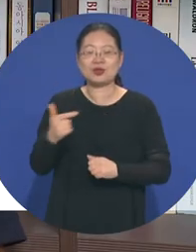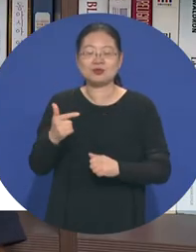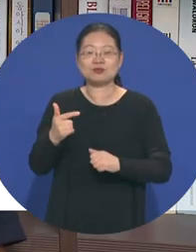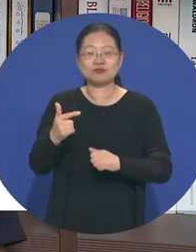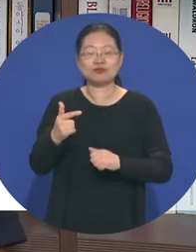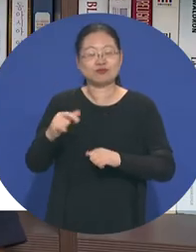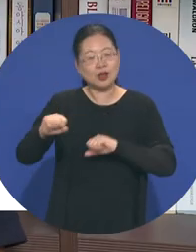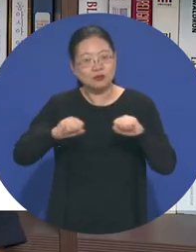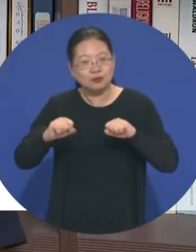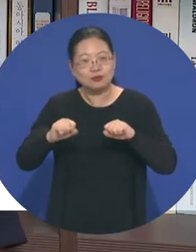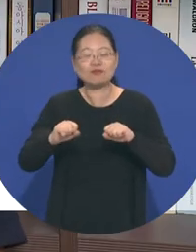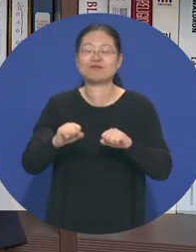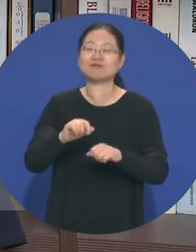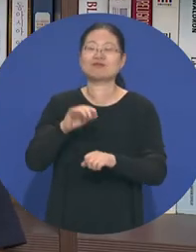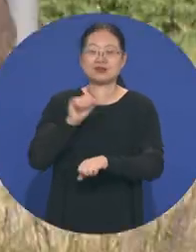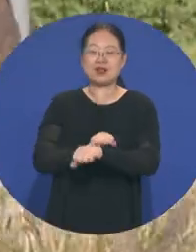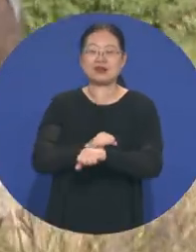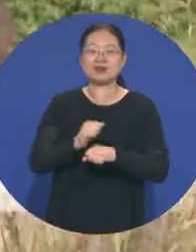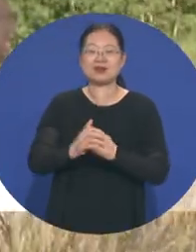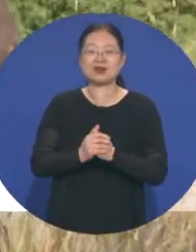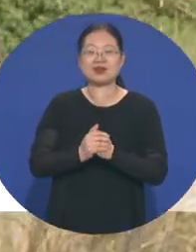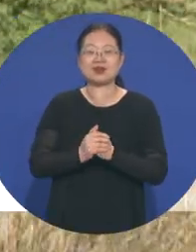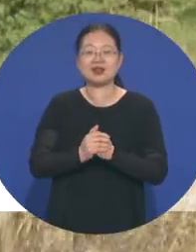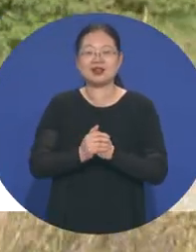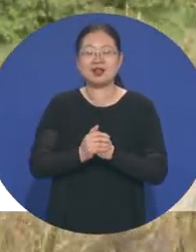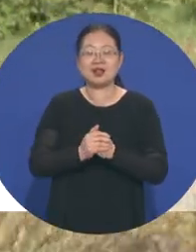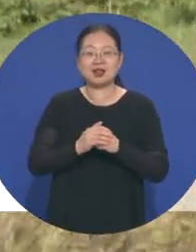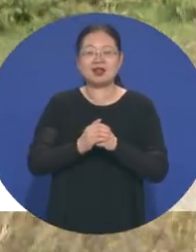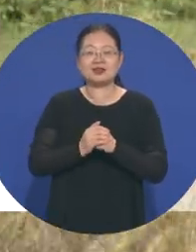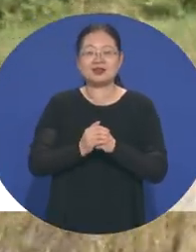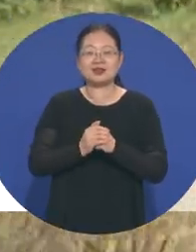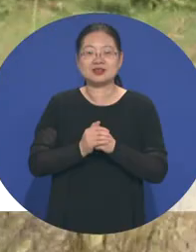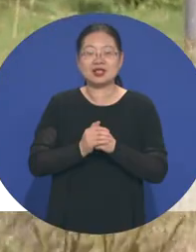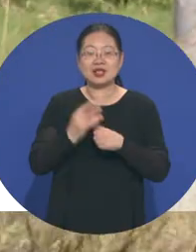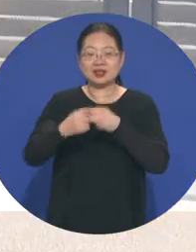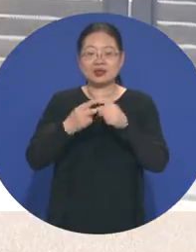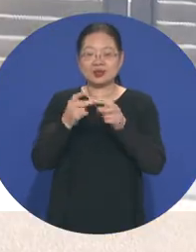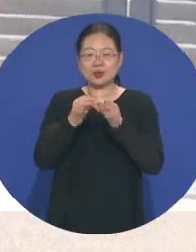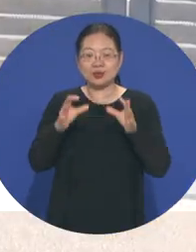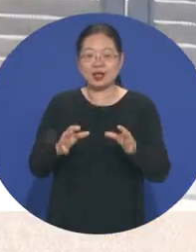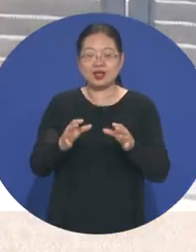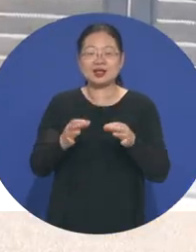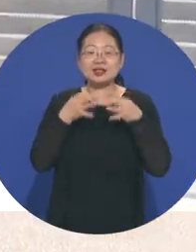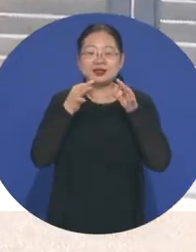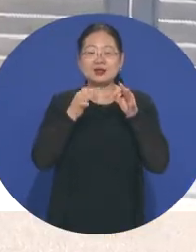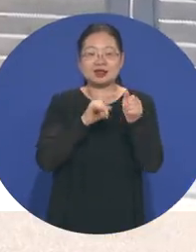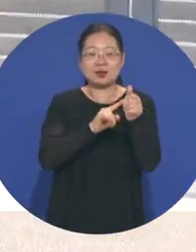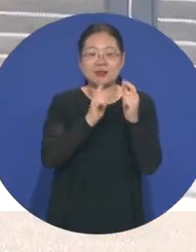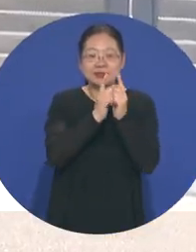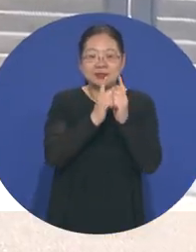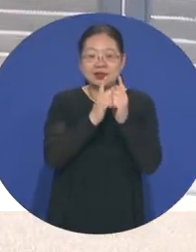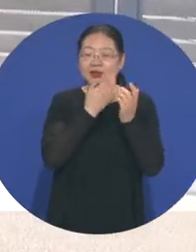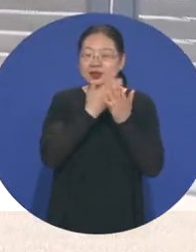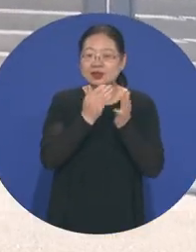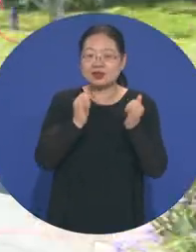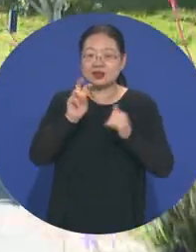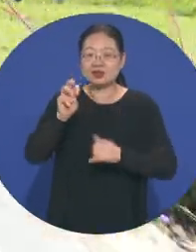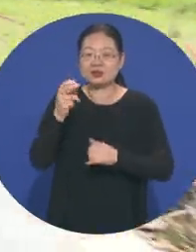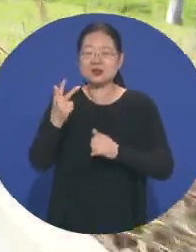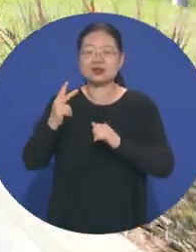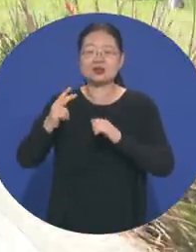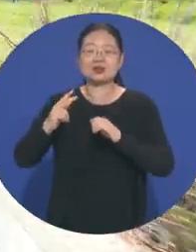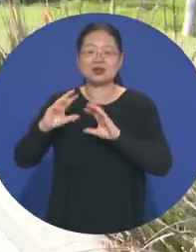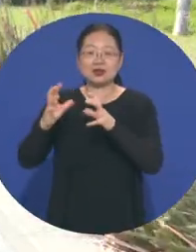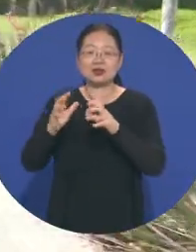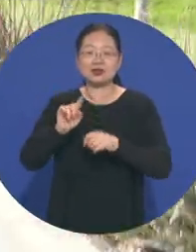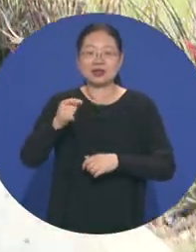매우 적절한 활동이었고. 그래서 민선 8기 출범 후 전반기 2년 동안 김 지사가 만난 주요 인사들은 총